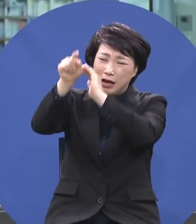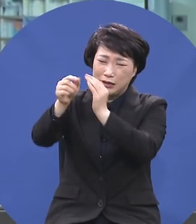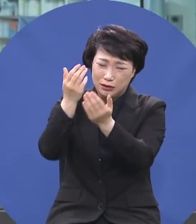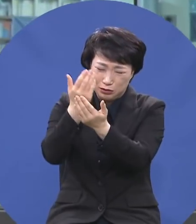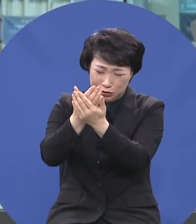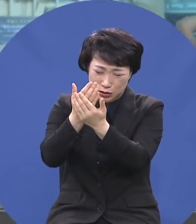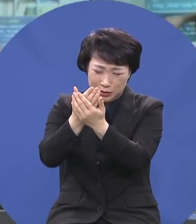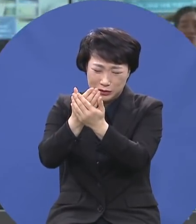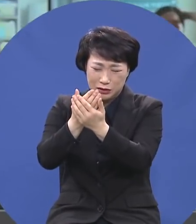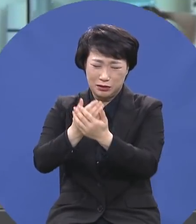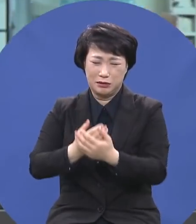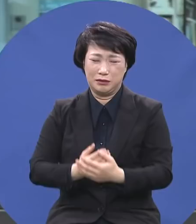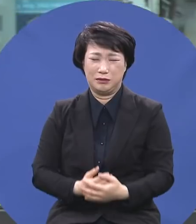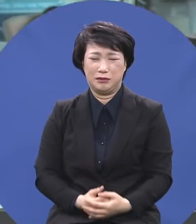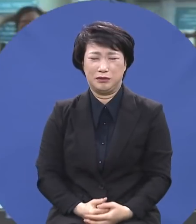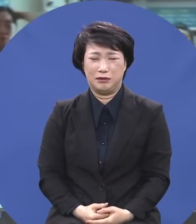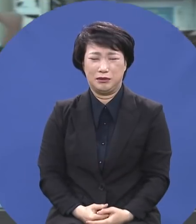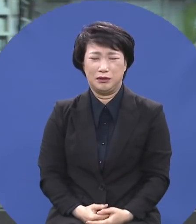하옵소서.